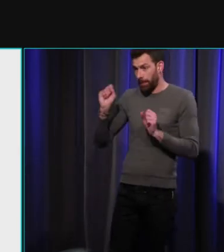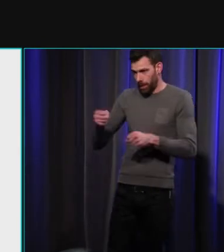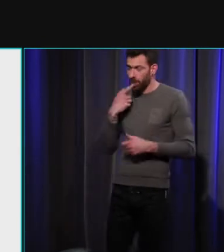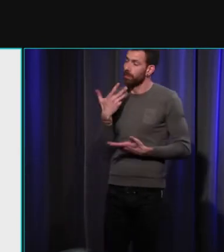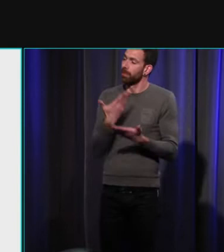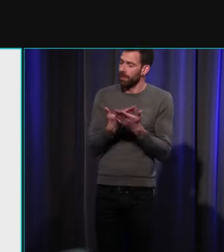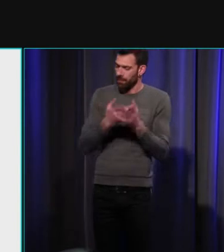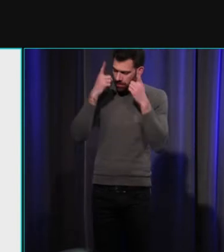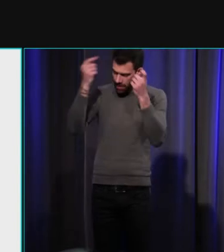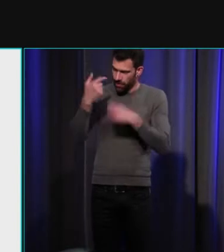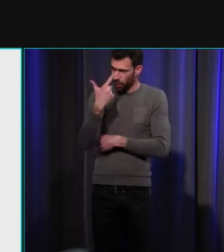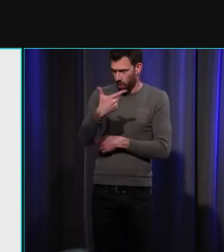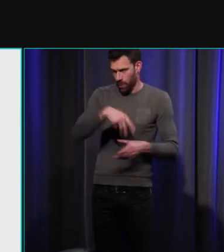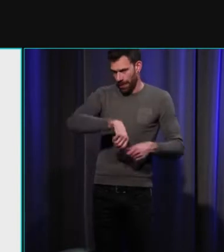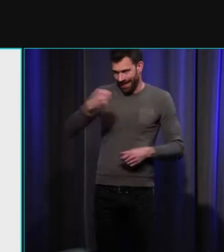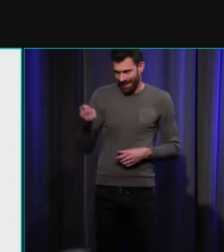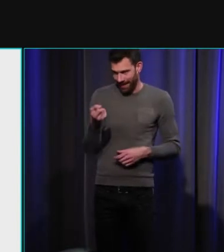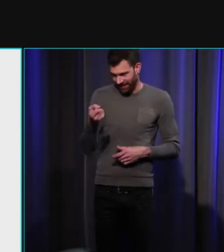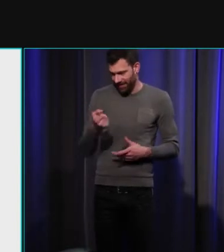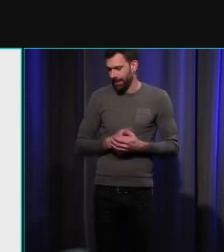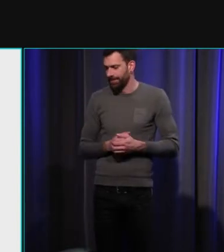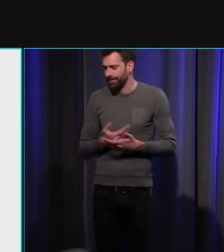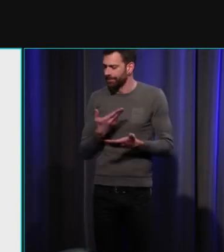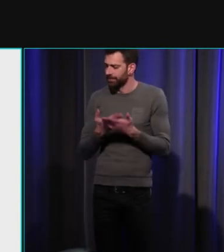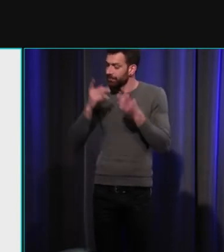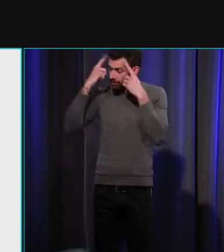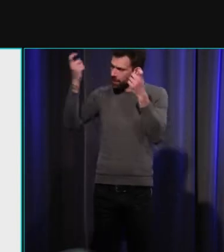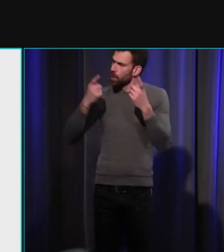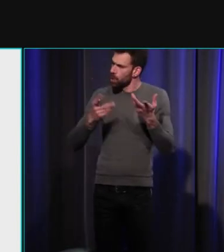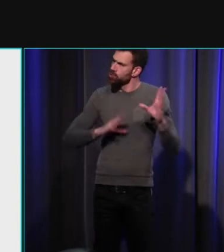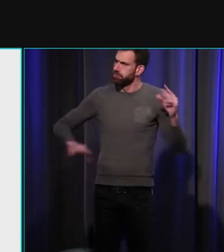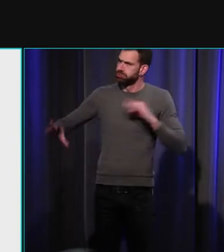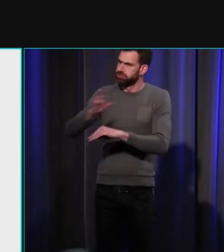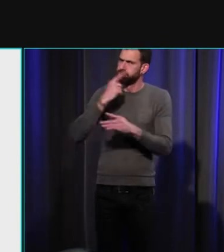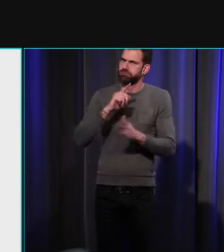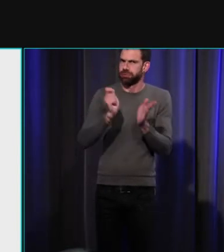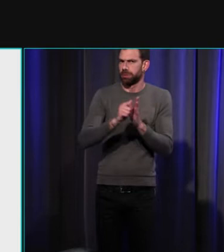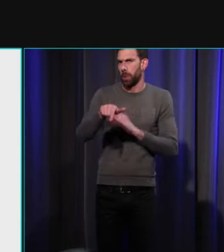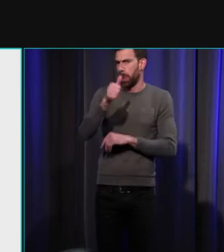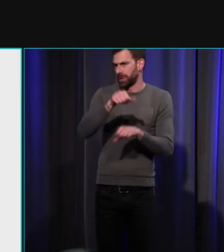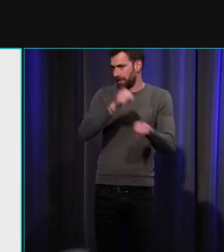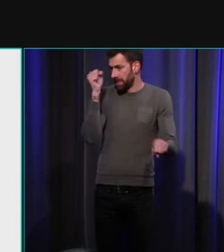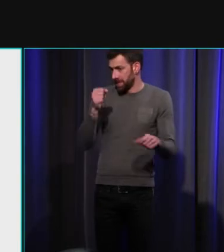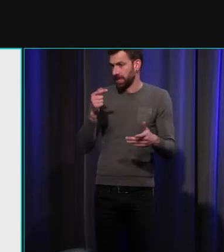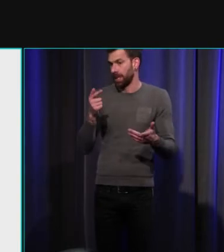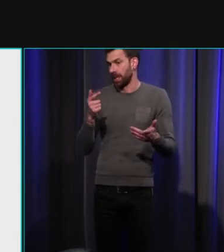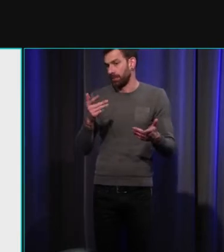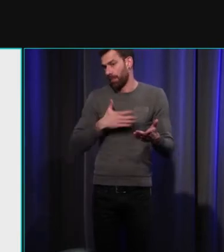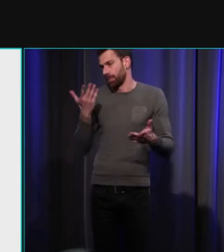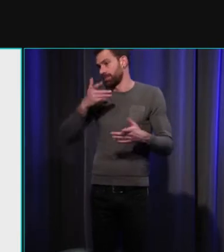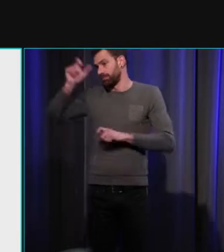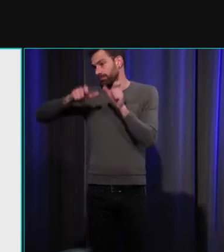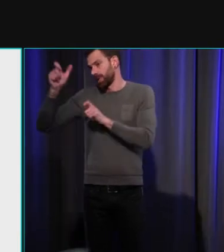c'est une tuerie qui est particulièrement populaire dès la fin du xième siècle grâce au travail d et jette